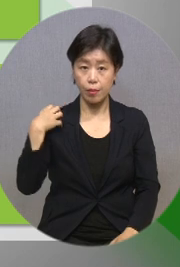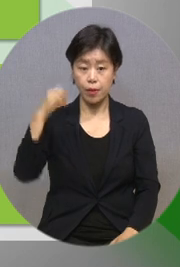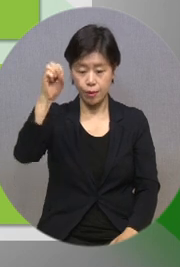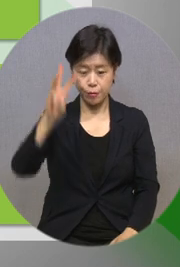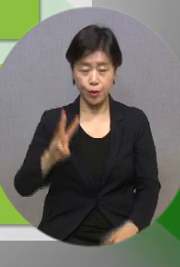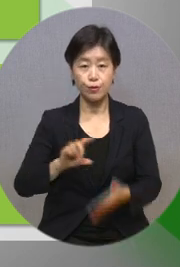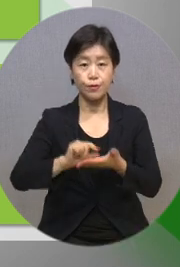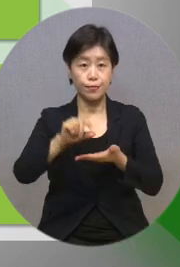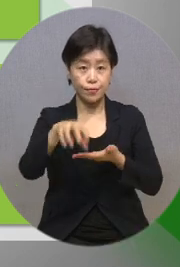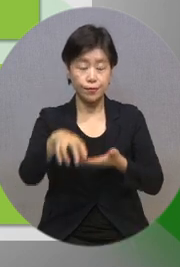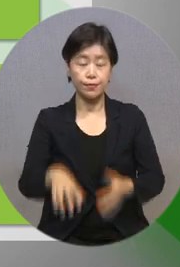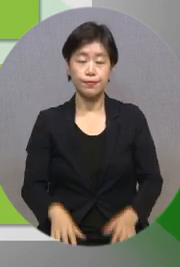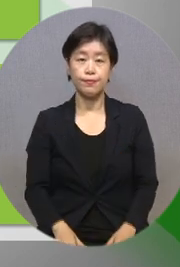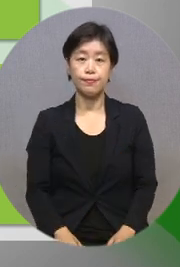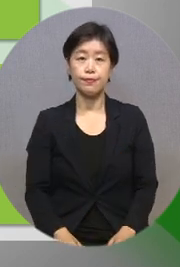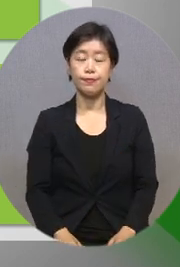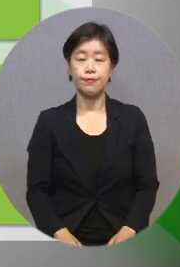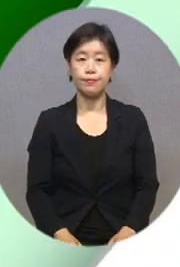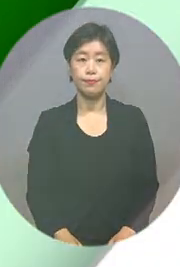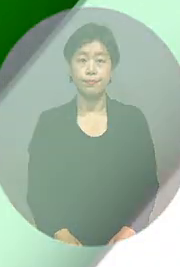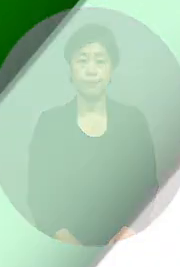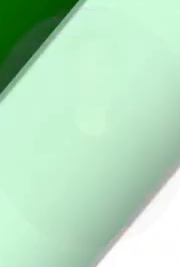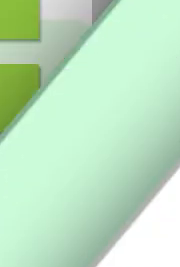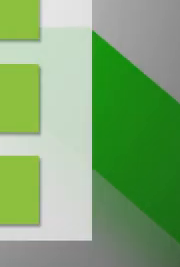담당지사는 광주지사입니다.